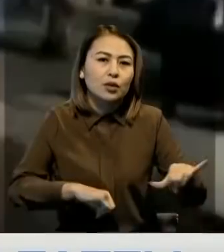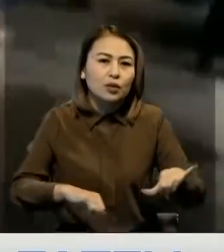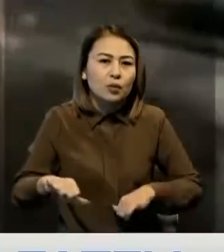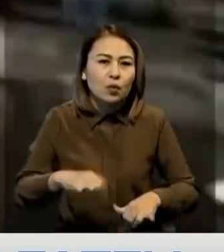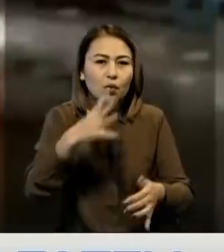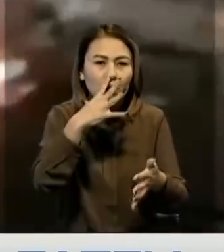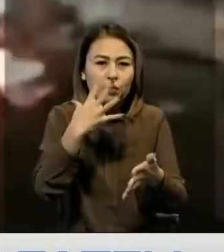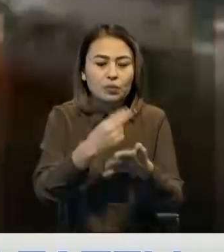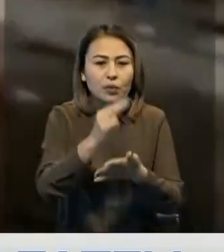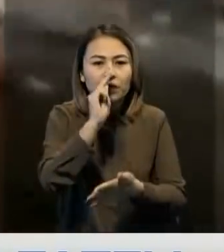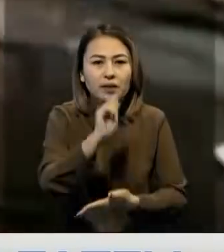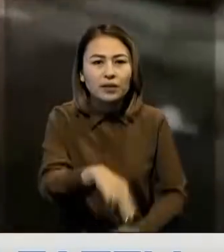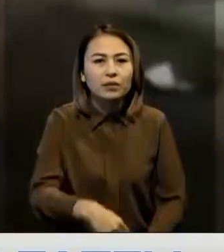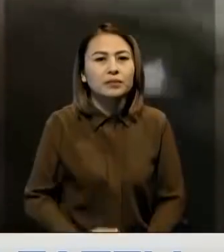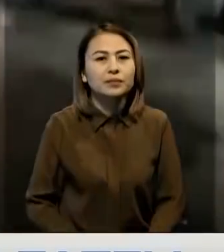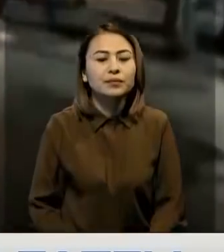ұйымы өз мойнына алды.